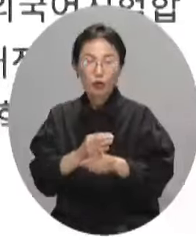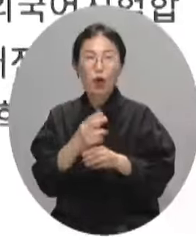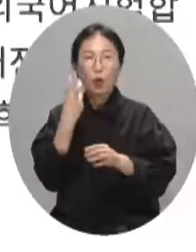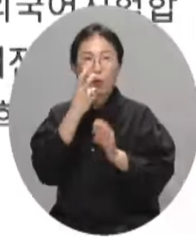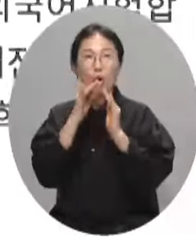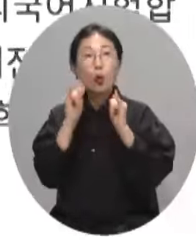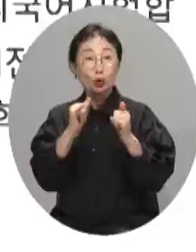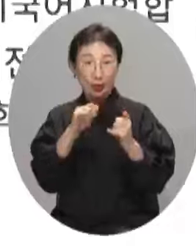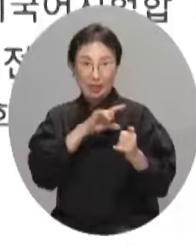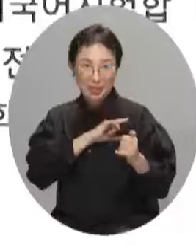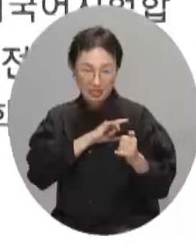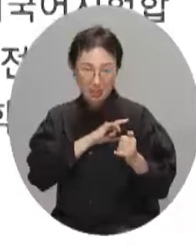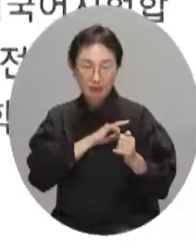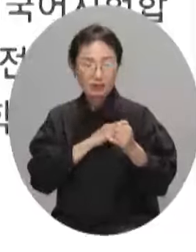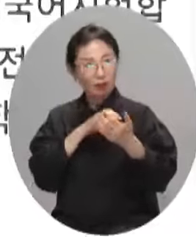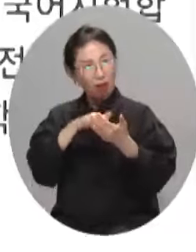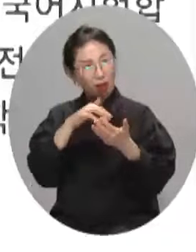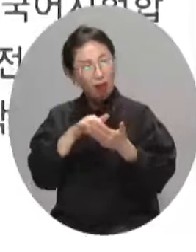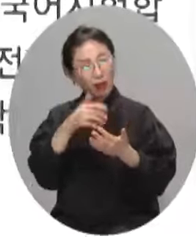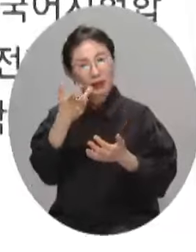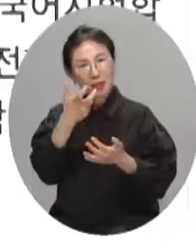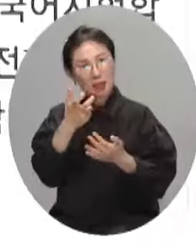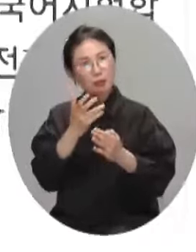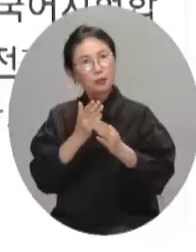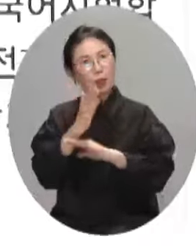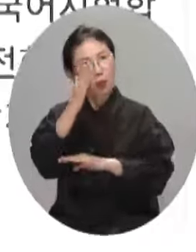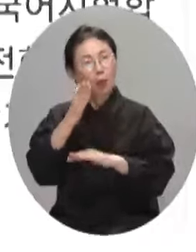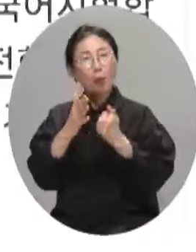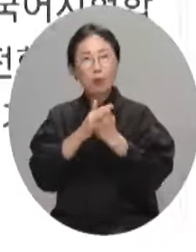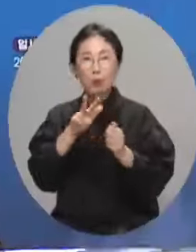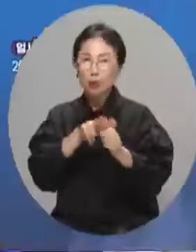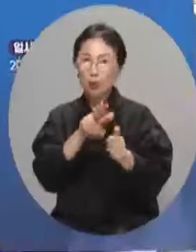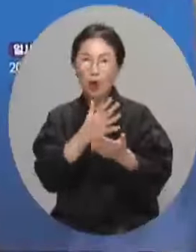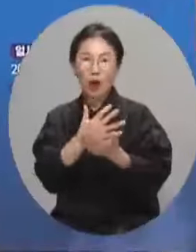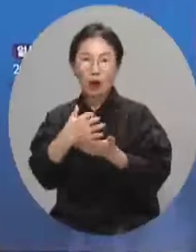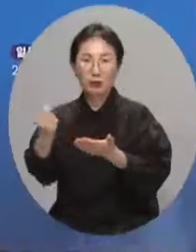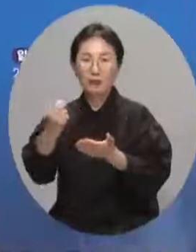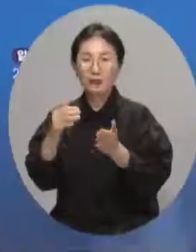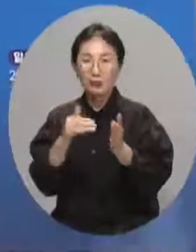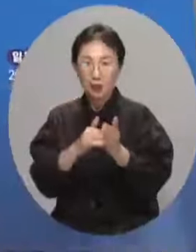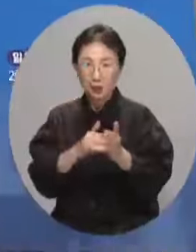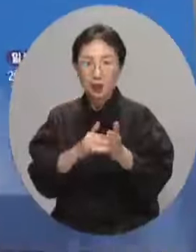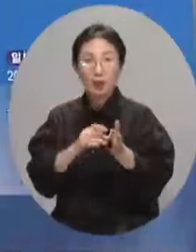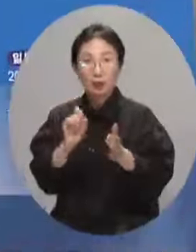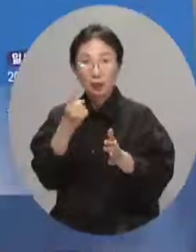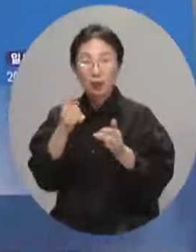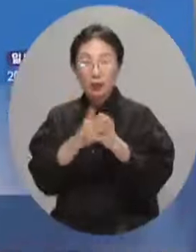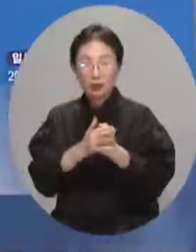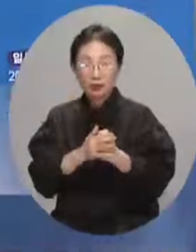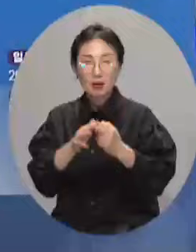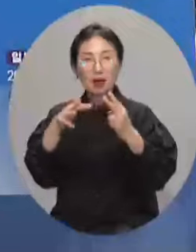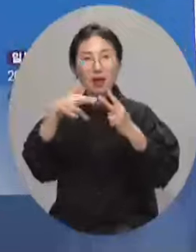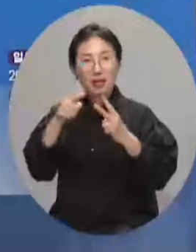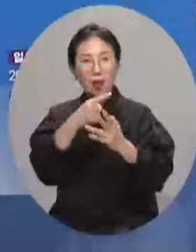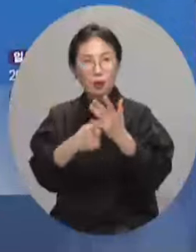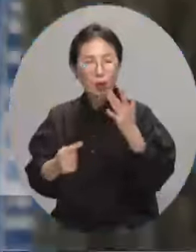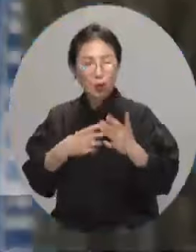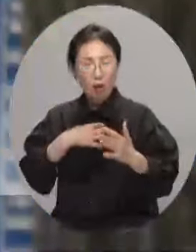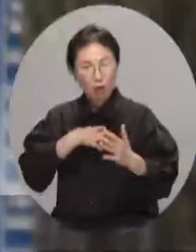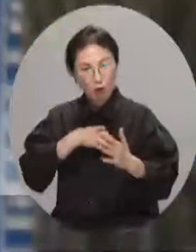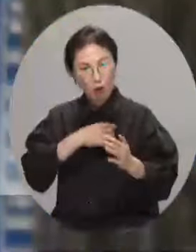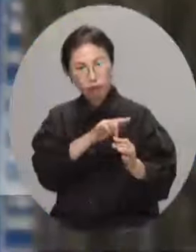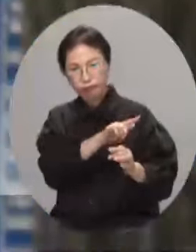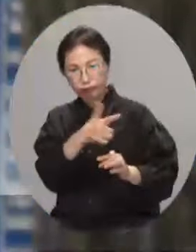등 많게는 70가지가 넘는 정보를 빼갔습니다. 이 때문에 우려되는 2차 피해 유형도